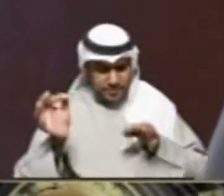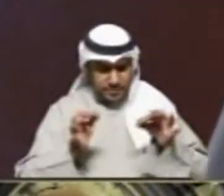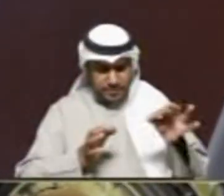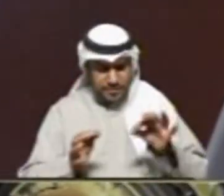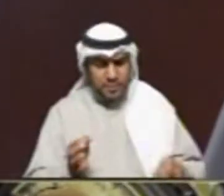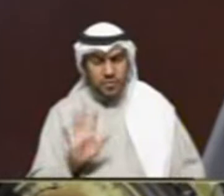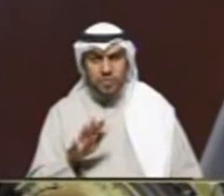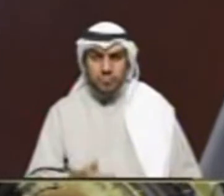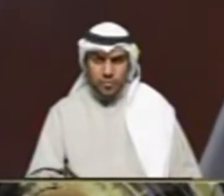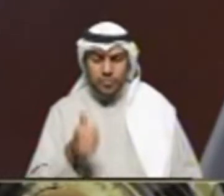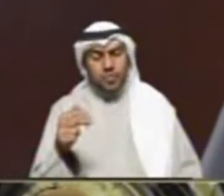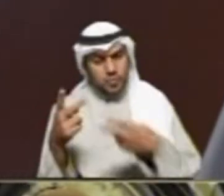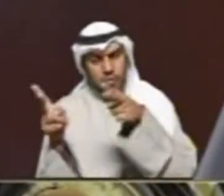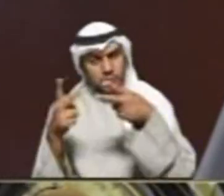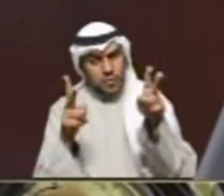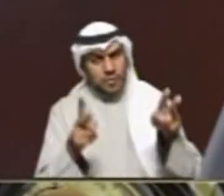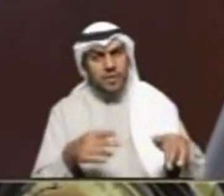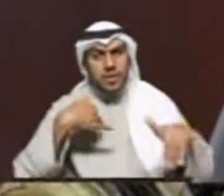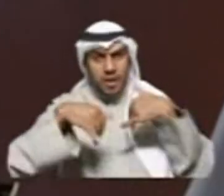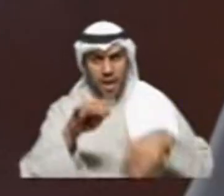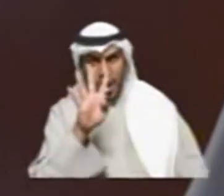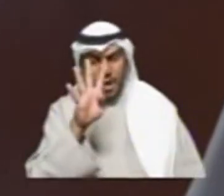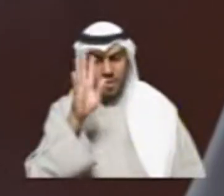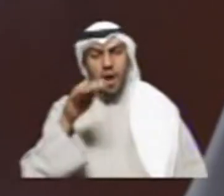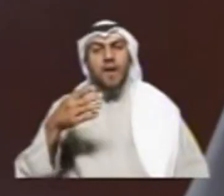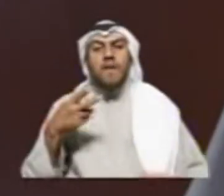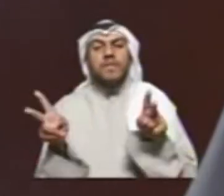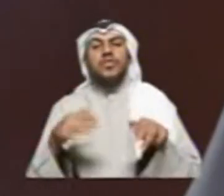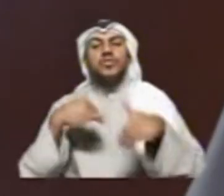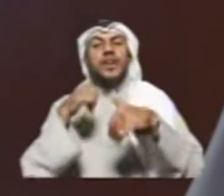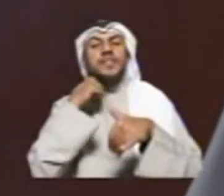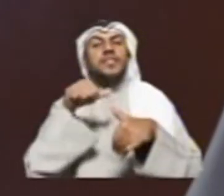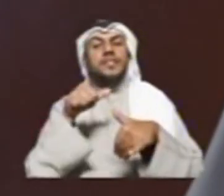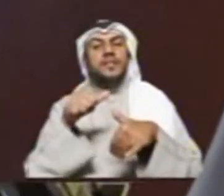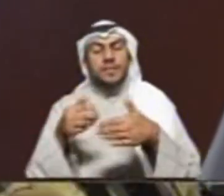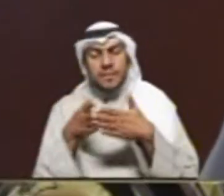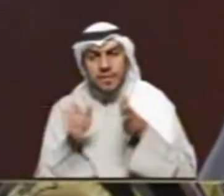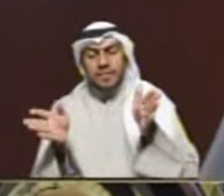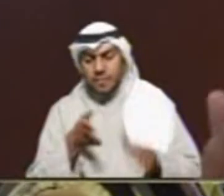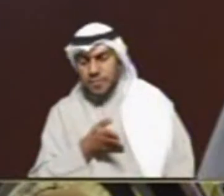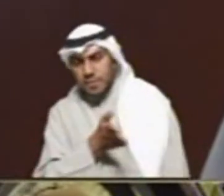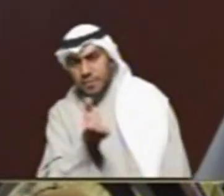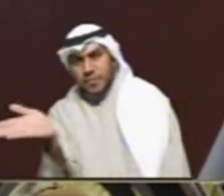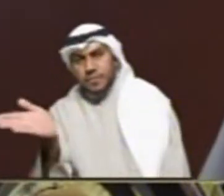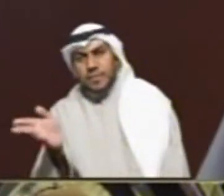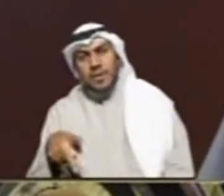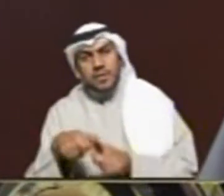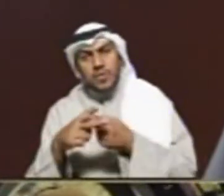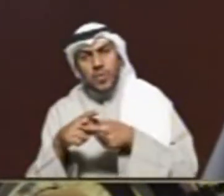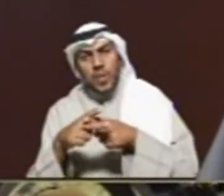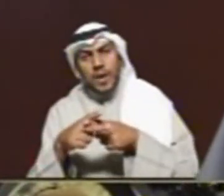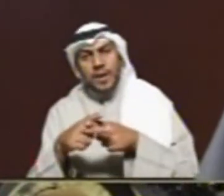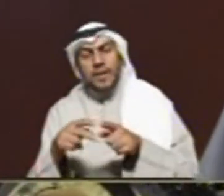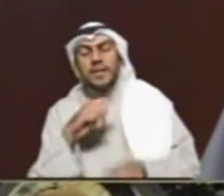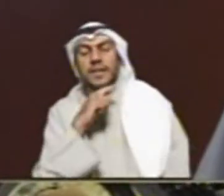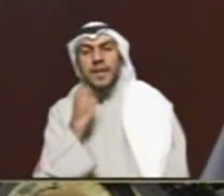المدخل، وهناك أيضا موافقة من إدارة العامة للمرور وأيضا هيئة الطرق في هذا الجانب لاستحداث وتصميم هذا